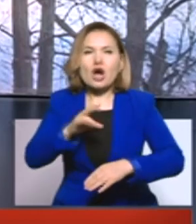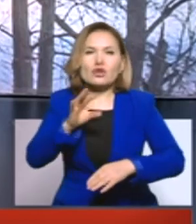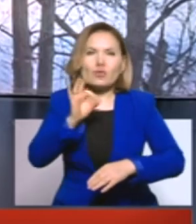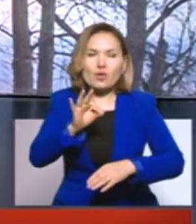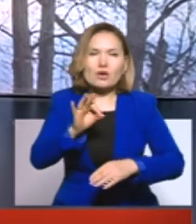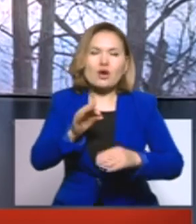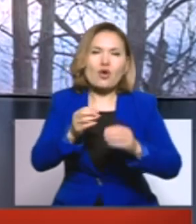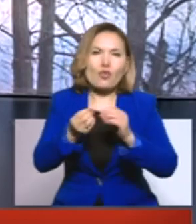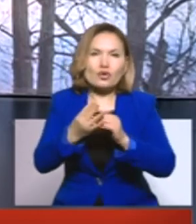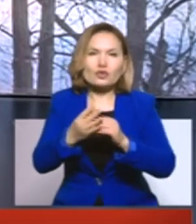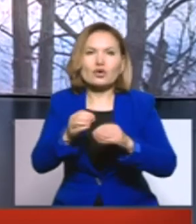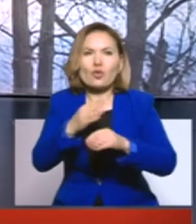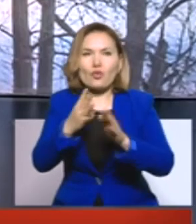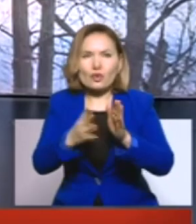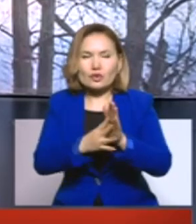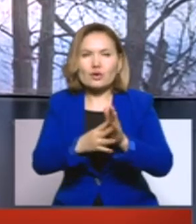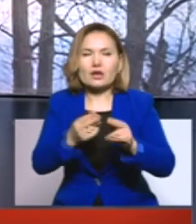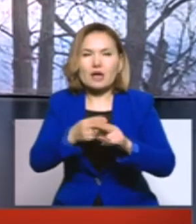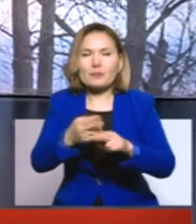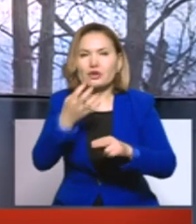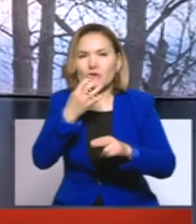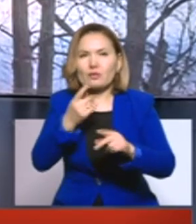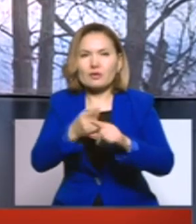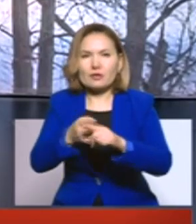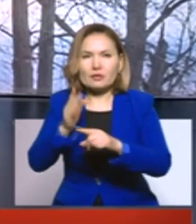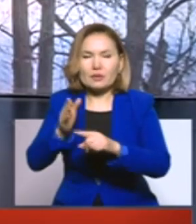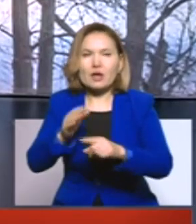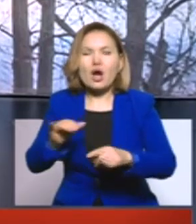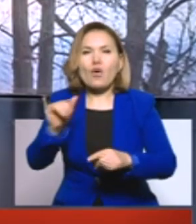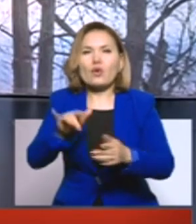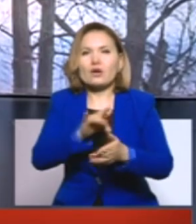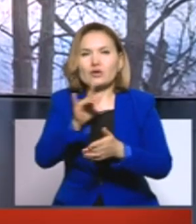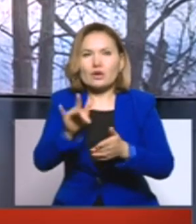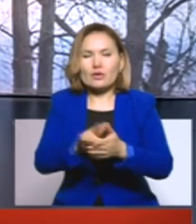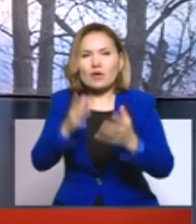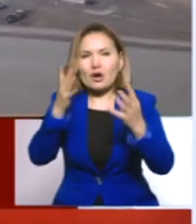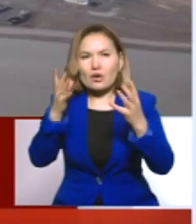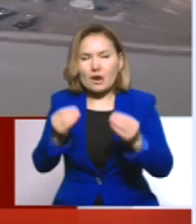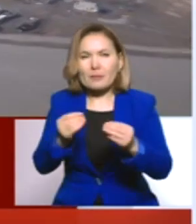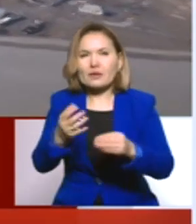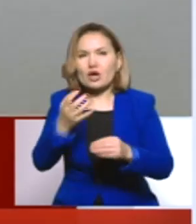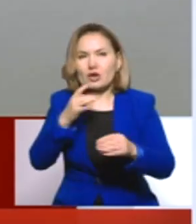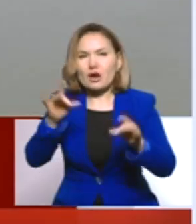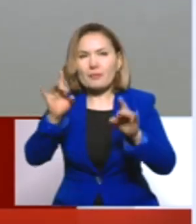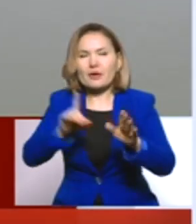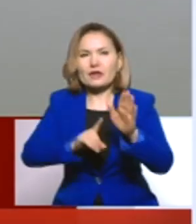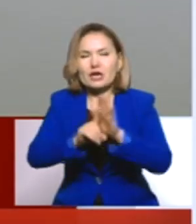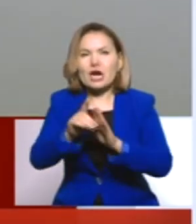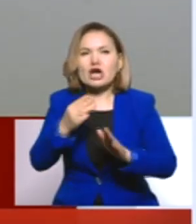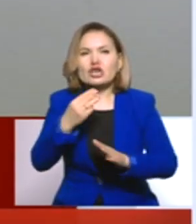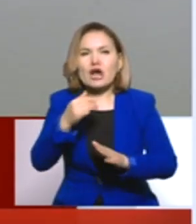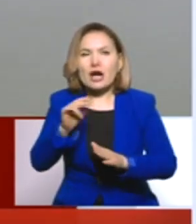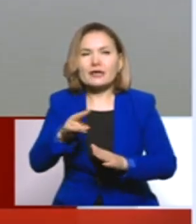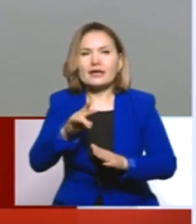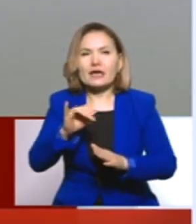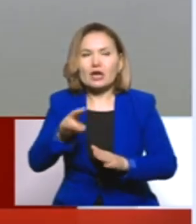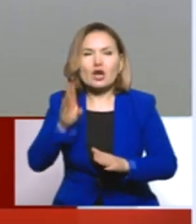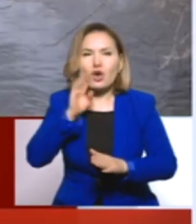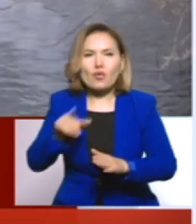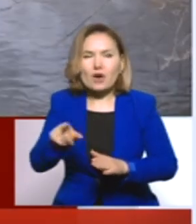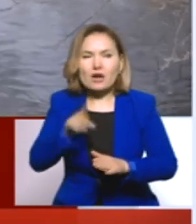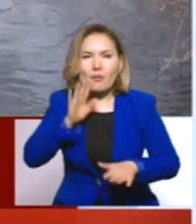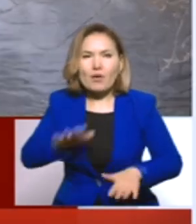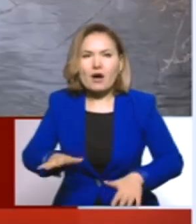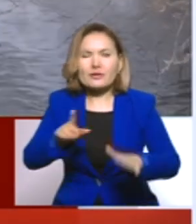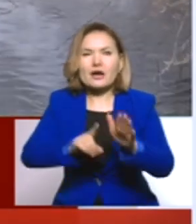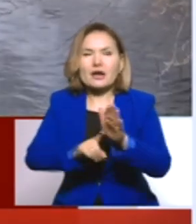0-ден 14-19 градусқа дейін жылыны көрсетеді. Оралда күннің күрт жылынуынан Шаған және Деркөл өзендері